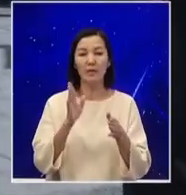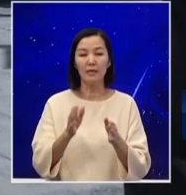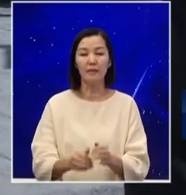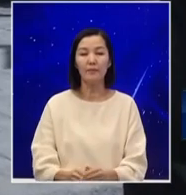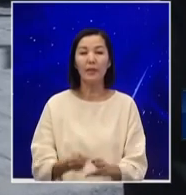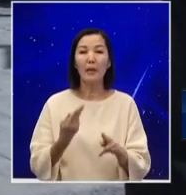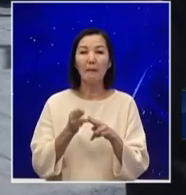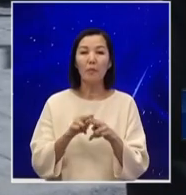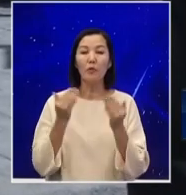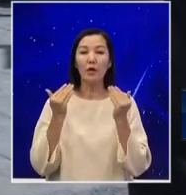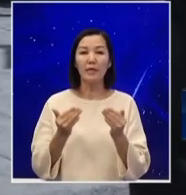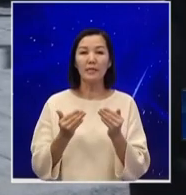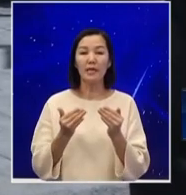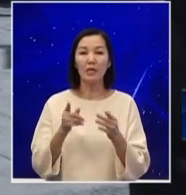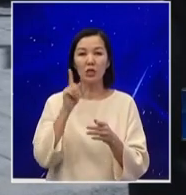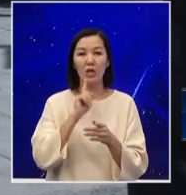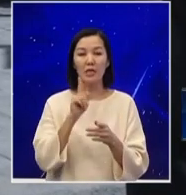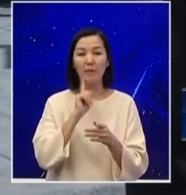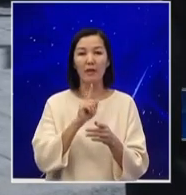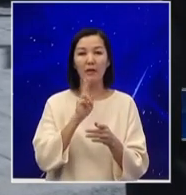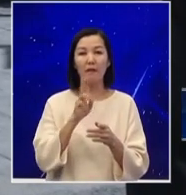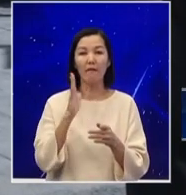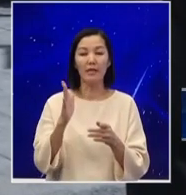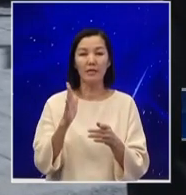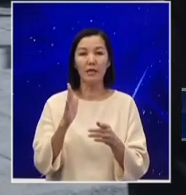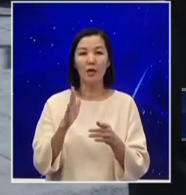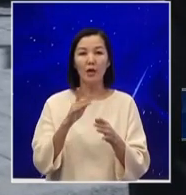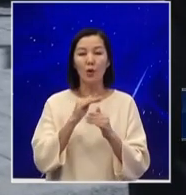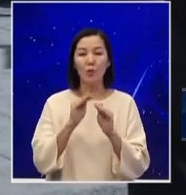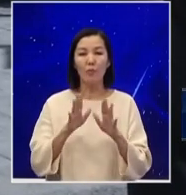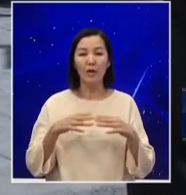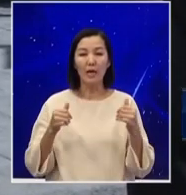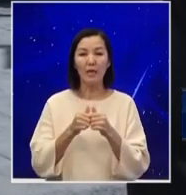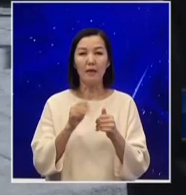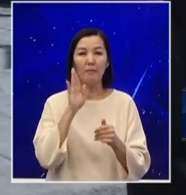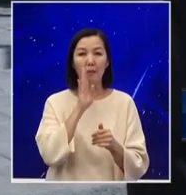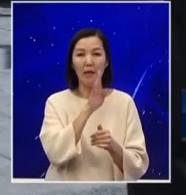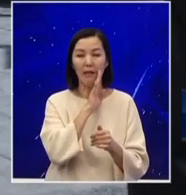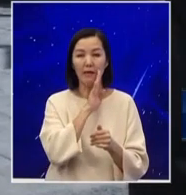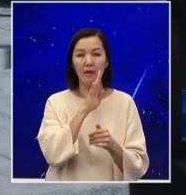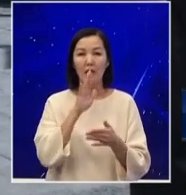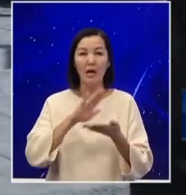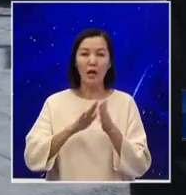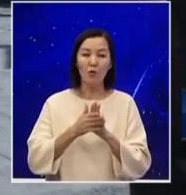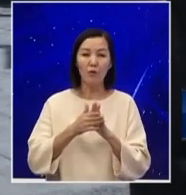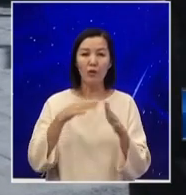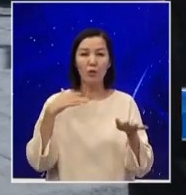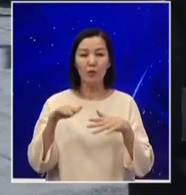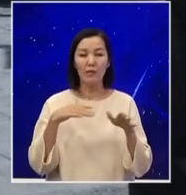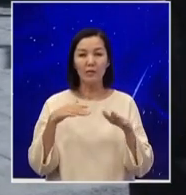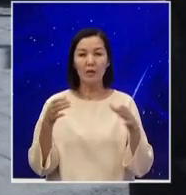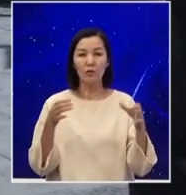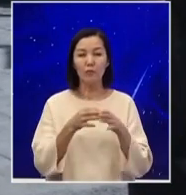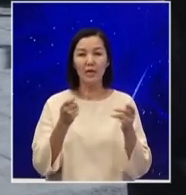Енді бұл қазір пәтерлер, мына жалдамалы пәтерлер болған көп балалы аналар, содан кейін жаңа әлеуметтік осал топтар дейміз ғой, аз